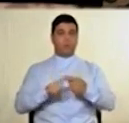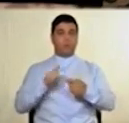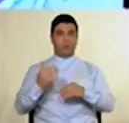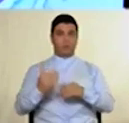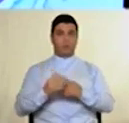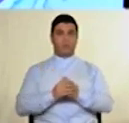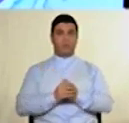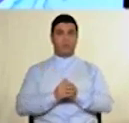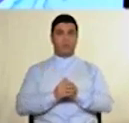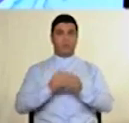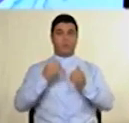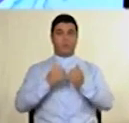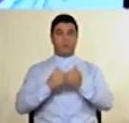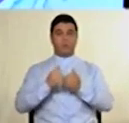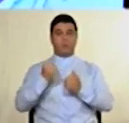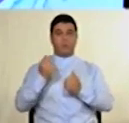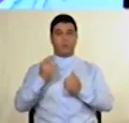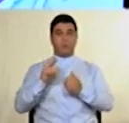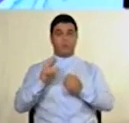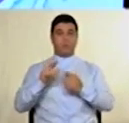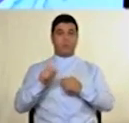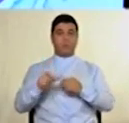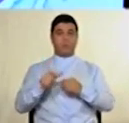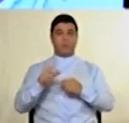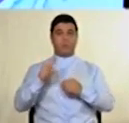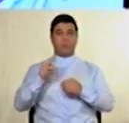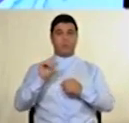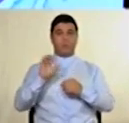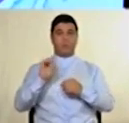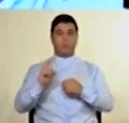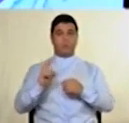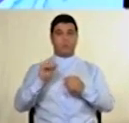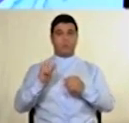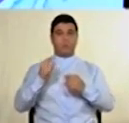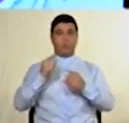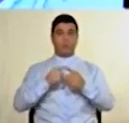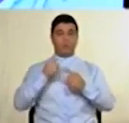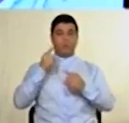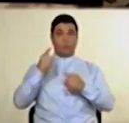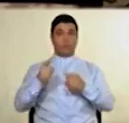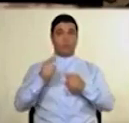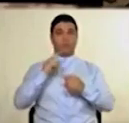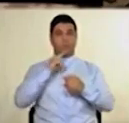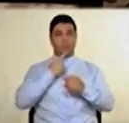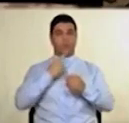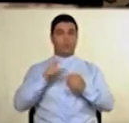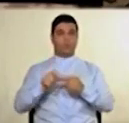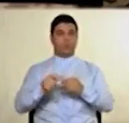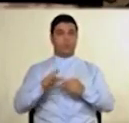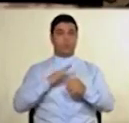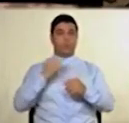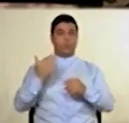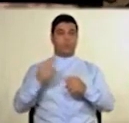uning dastlab O'rta Osiyoda o'tgan yo'li tog'li hududlardan va uzoq mashaqqatli yo'l edi va aynan uning